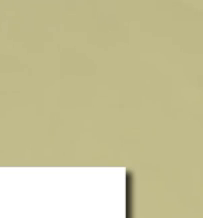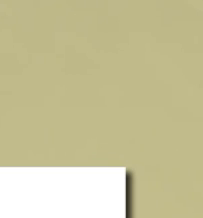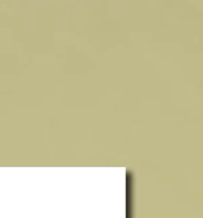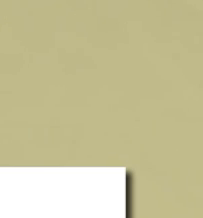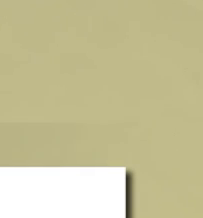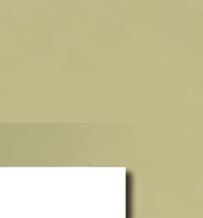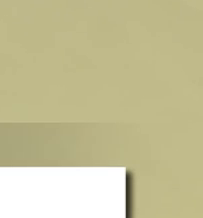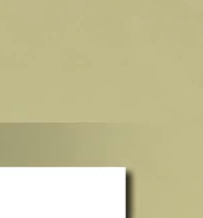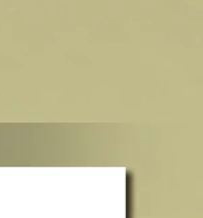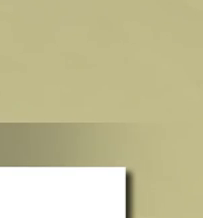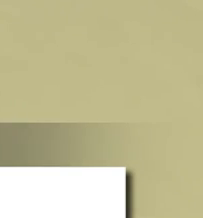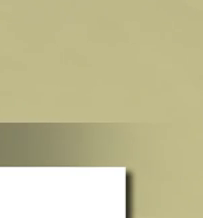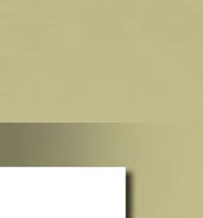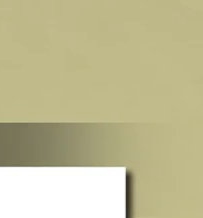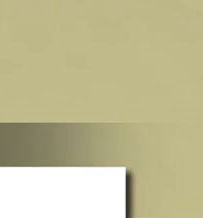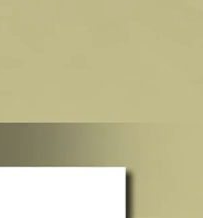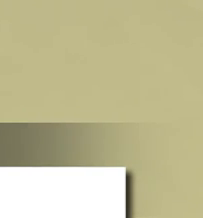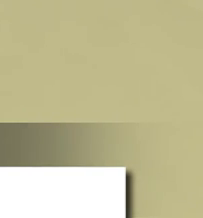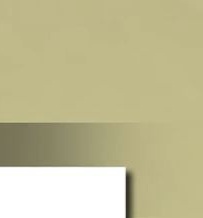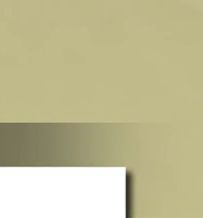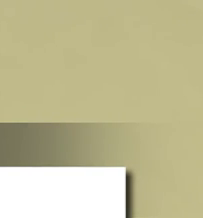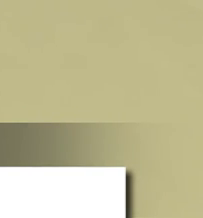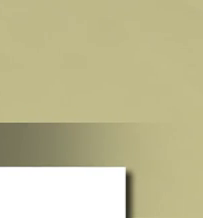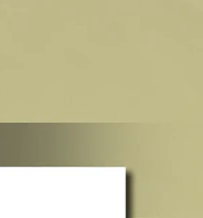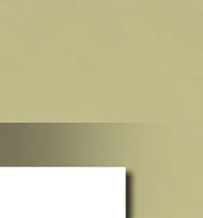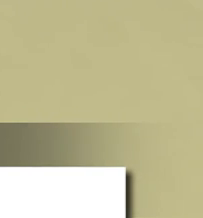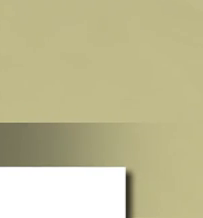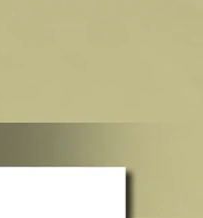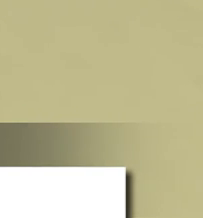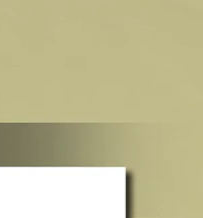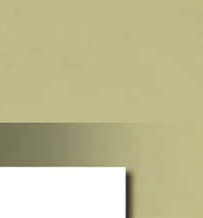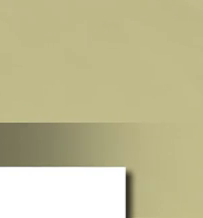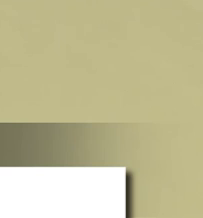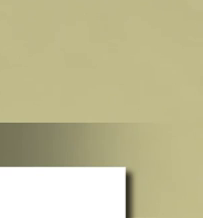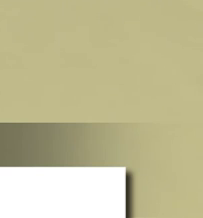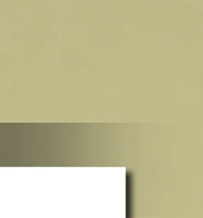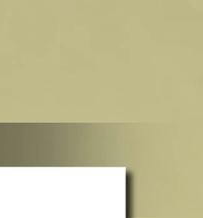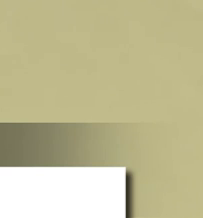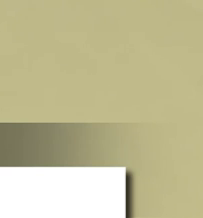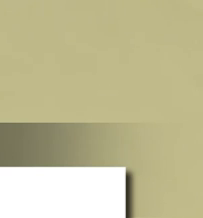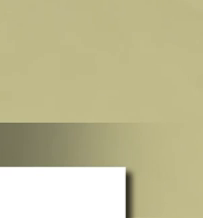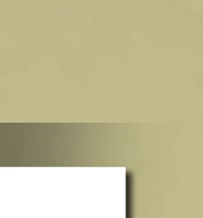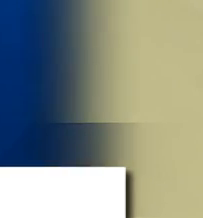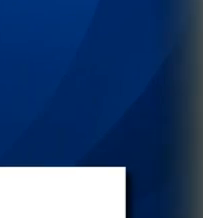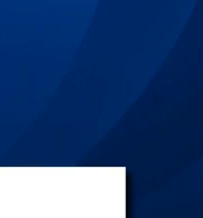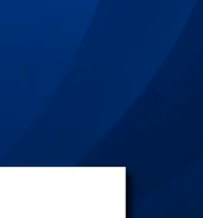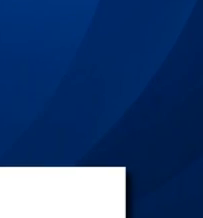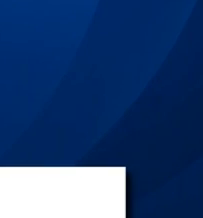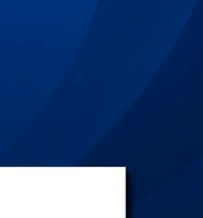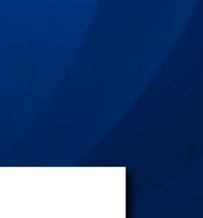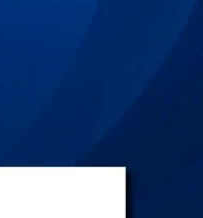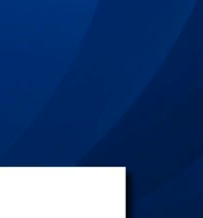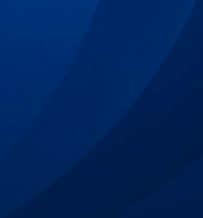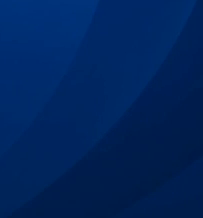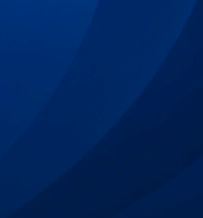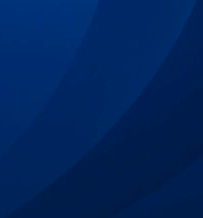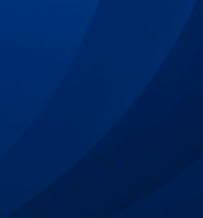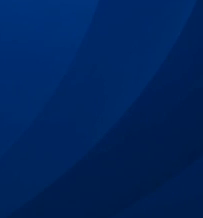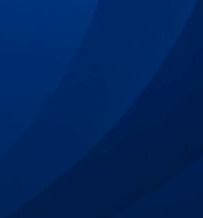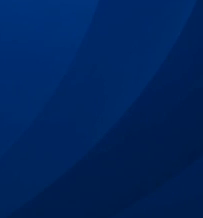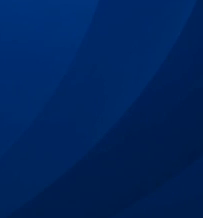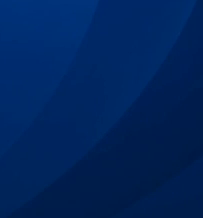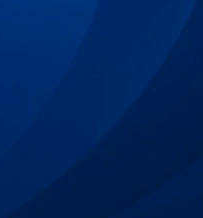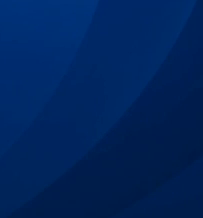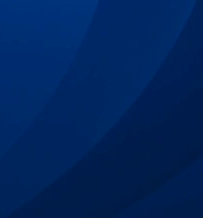오늘 우리에게 주시는 말씀은 누가복음 19장 28절에서 44절 말씀입니다. 예수께서